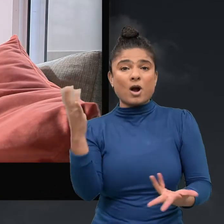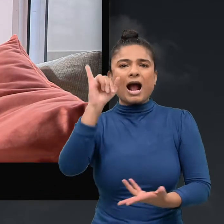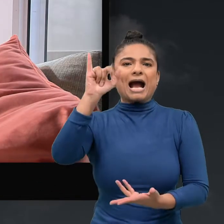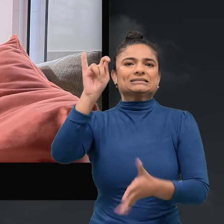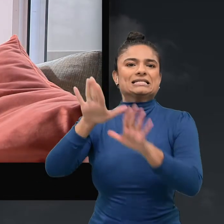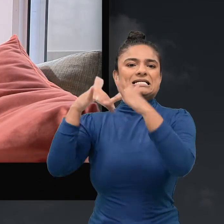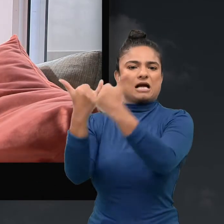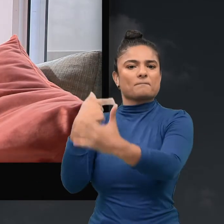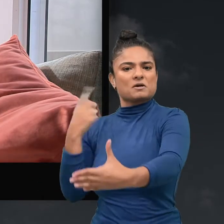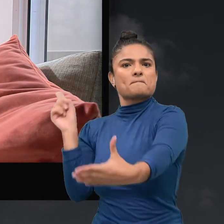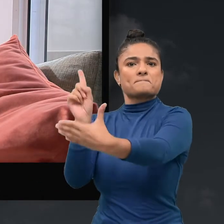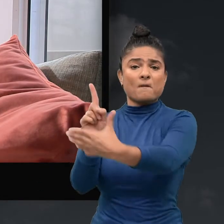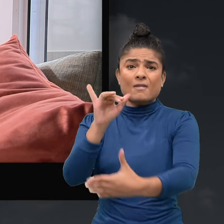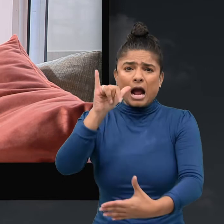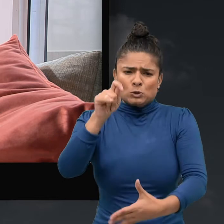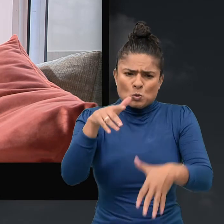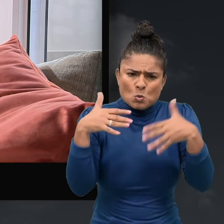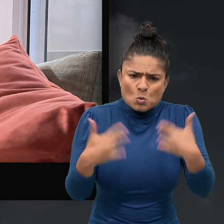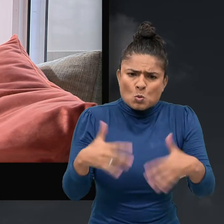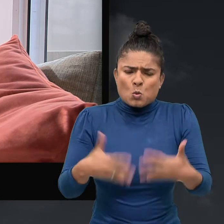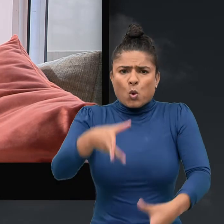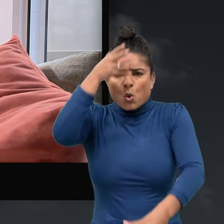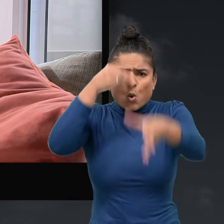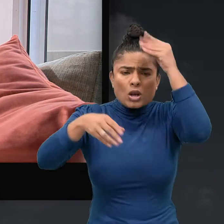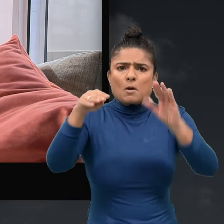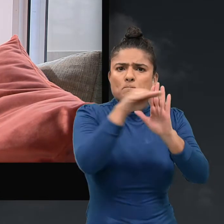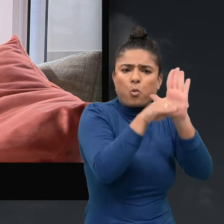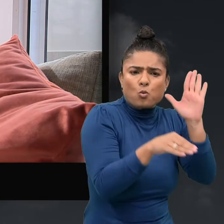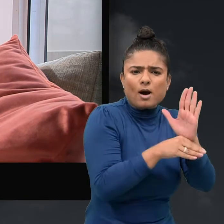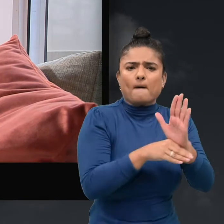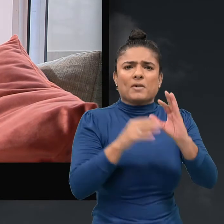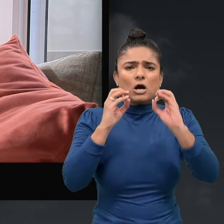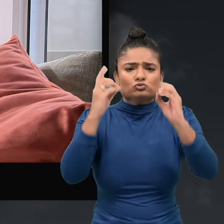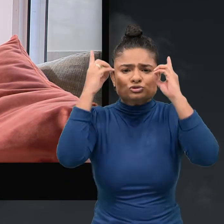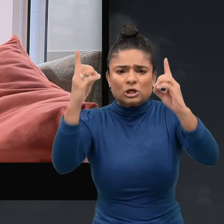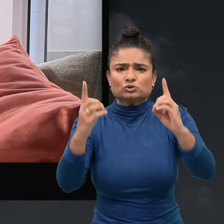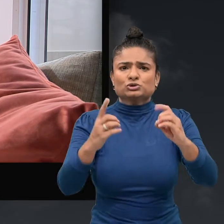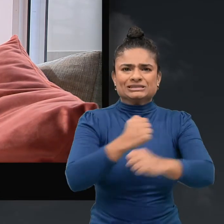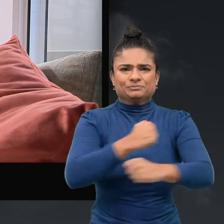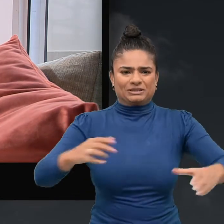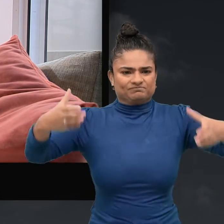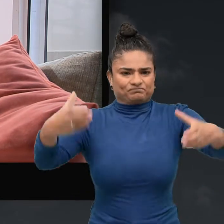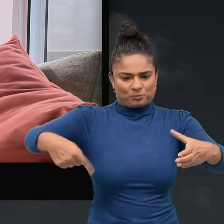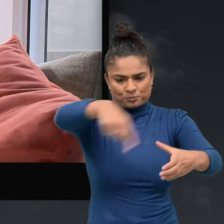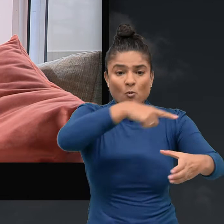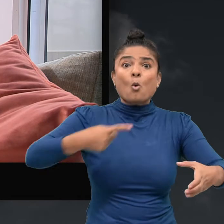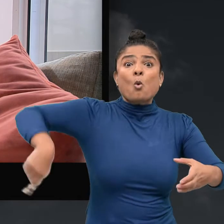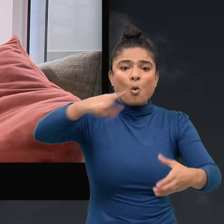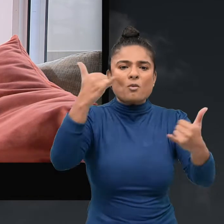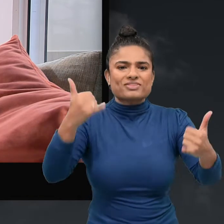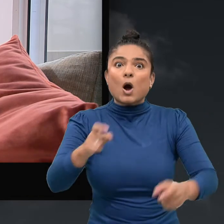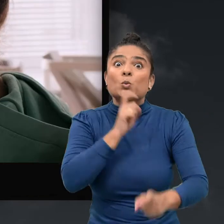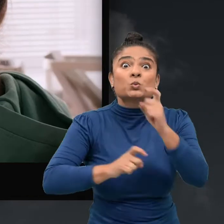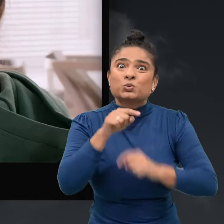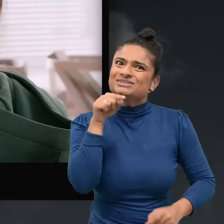vir 'n IT-maatskappy, en hierdie IT-maatskappy het gewerk in die opvoedkundige area, soos met e-learning, wat